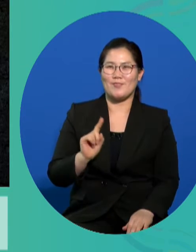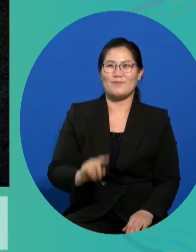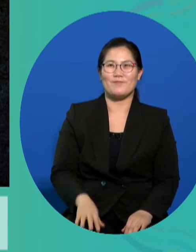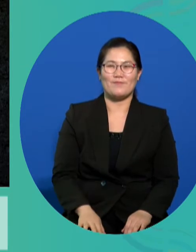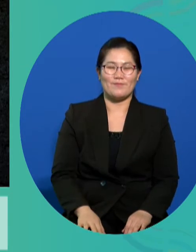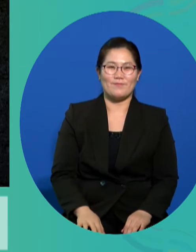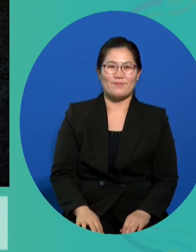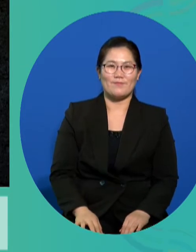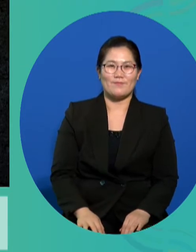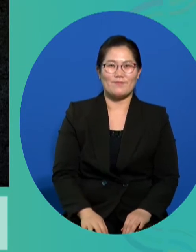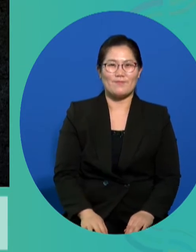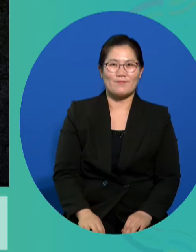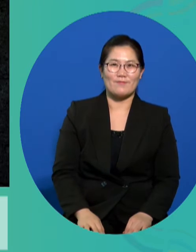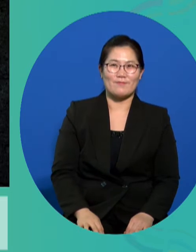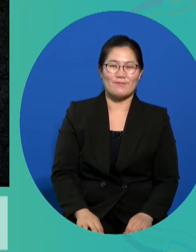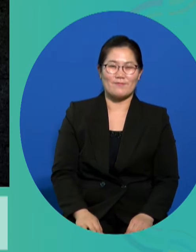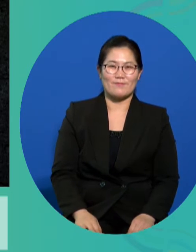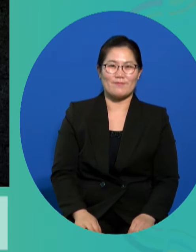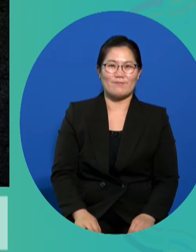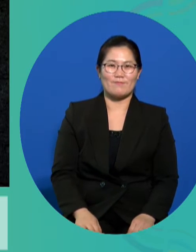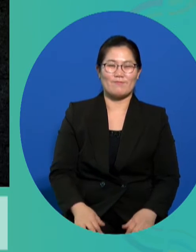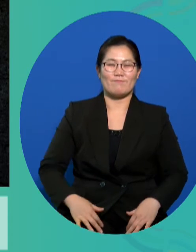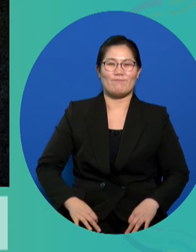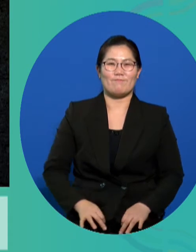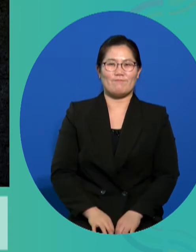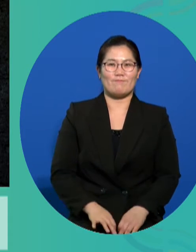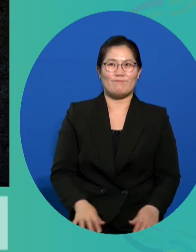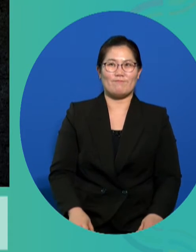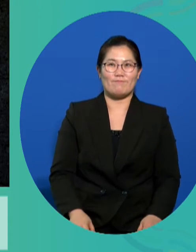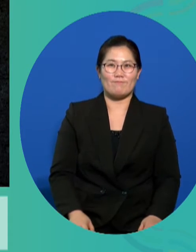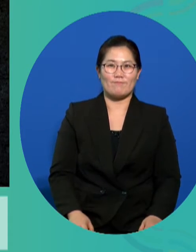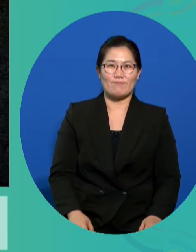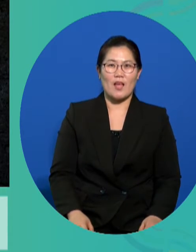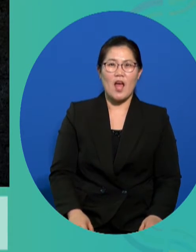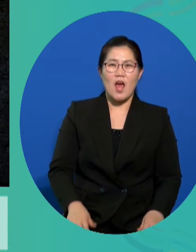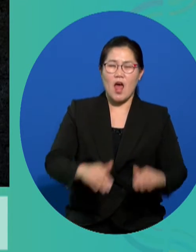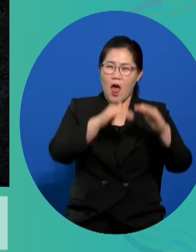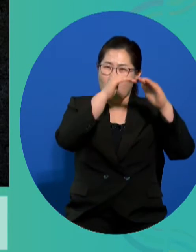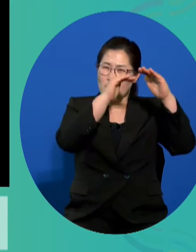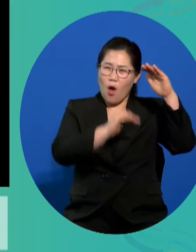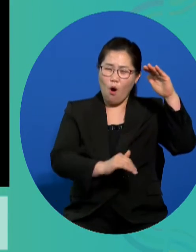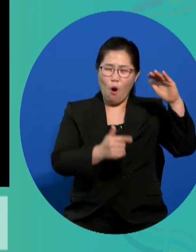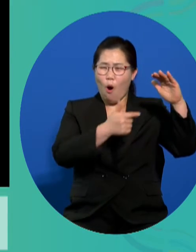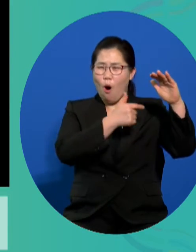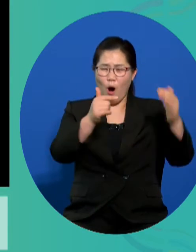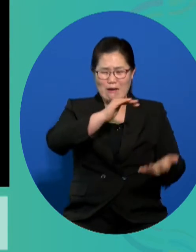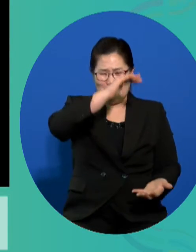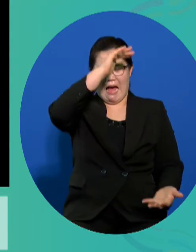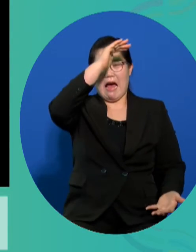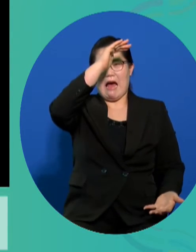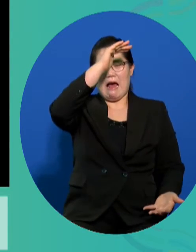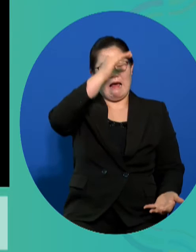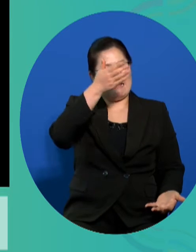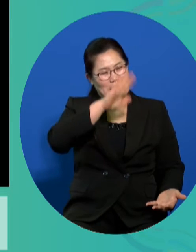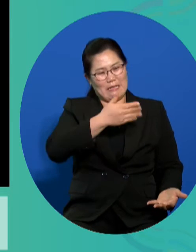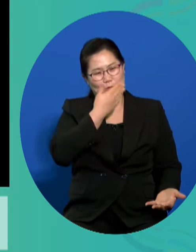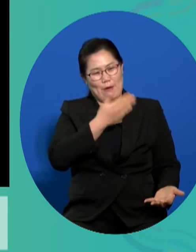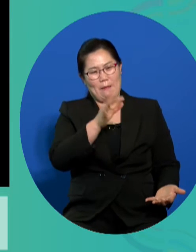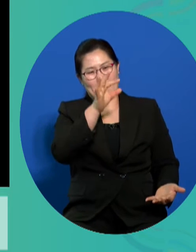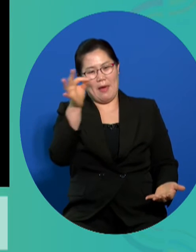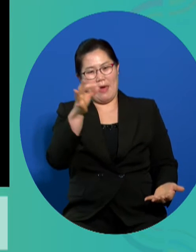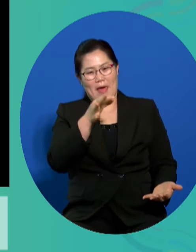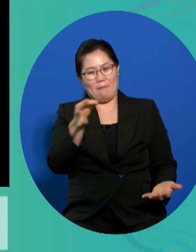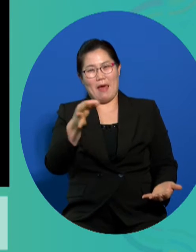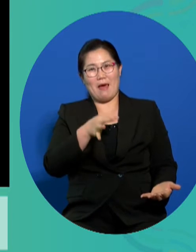과제 부분별로 제가 이야기할 겁니다. 그러니까 뭐 내용은 너무 많은데 중요한 부분들만 이야기할 테니까